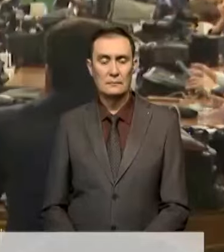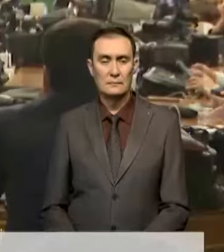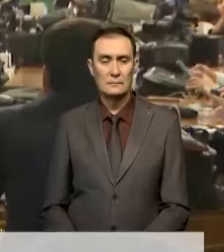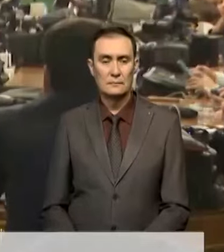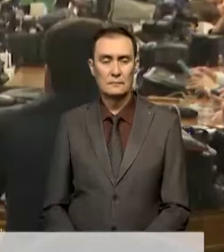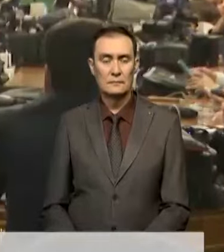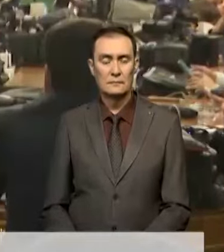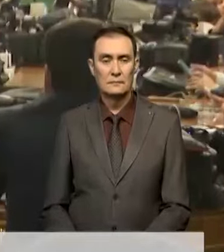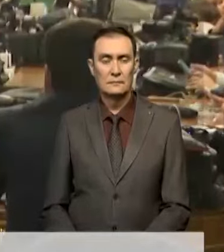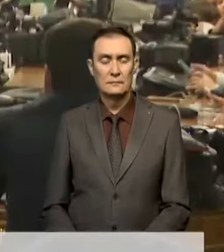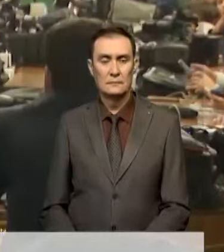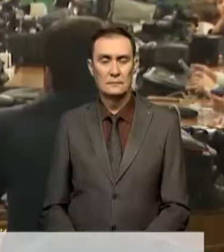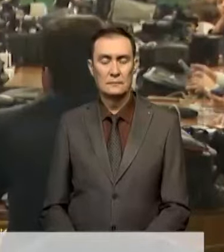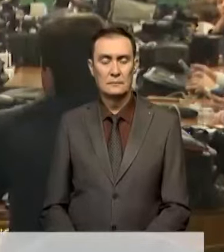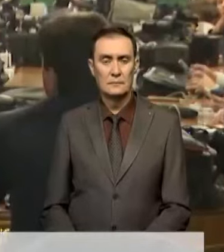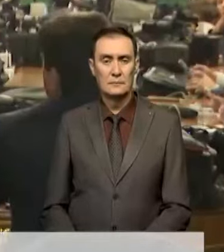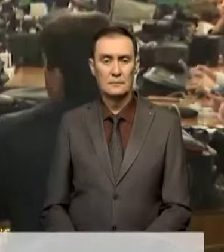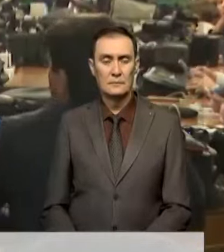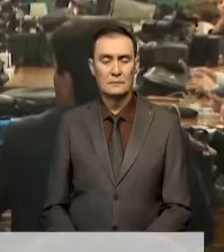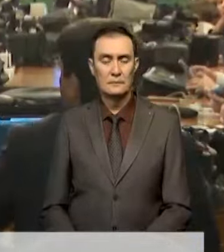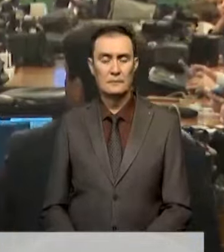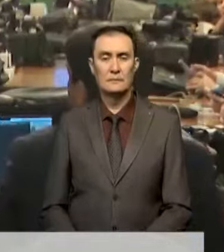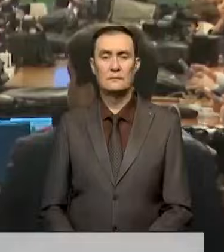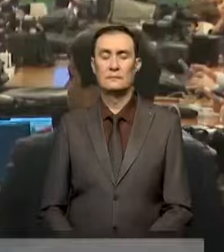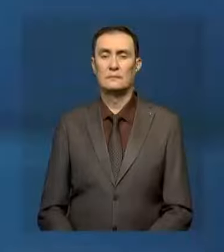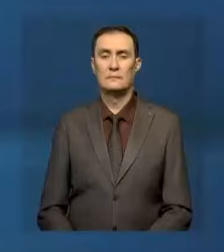поддержке телерадиокомплекса президента Казахстана. Москва.